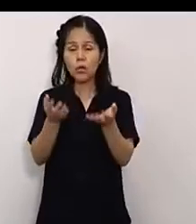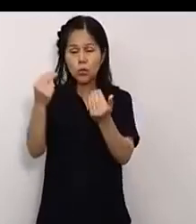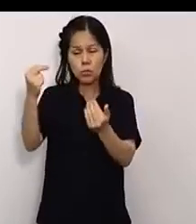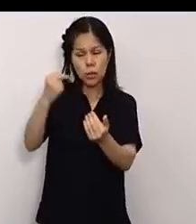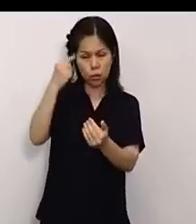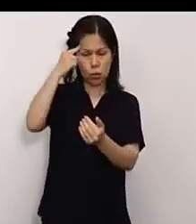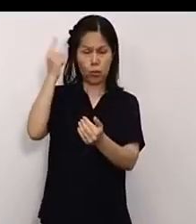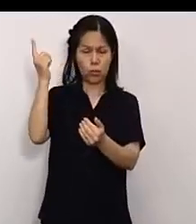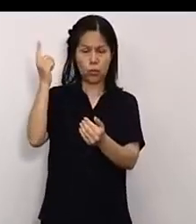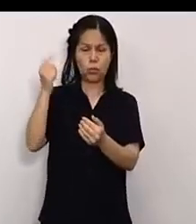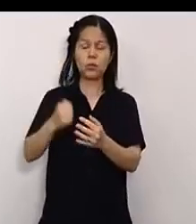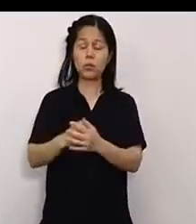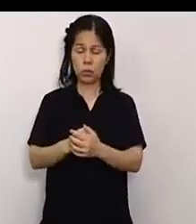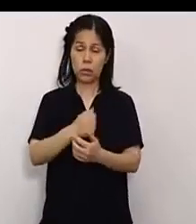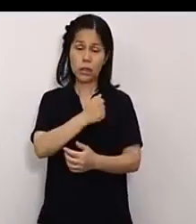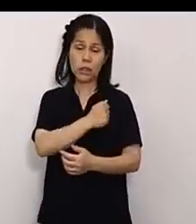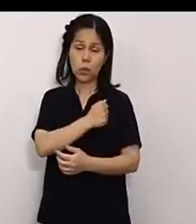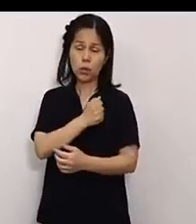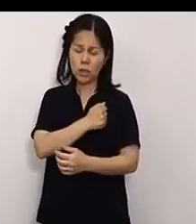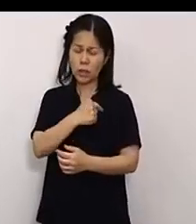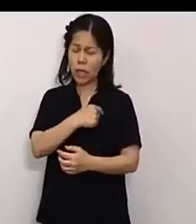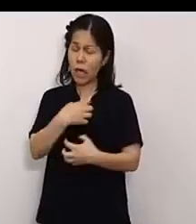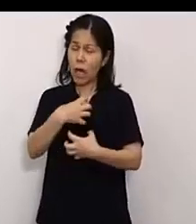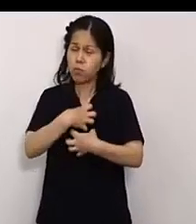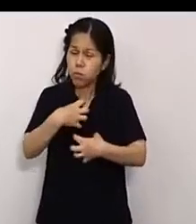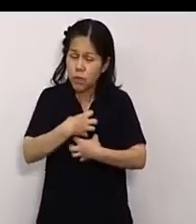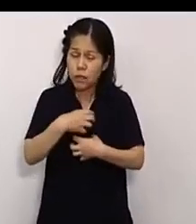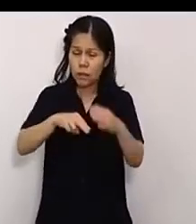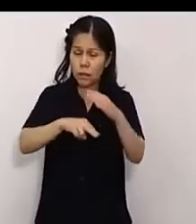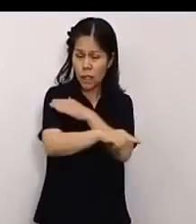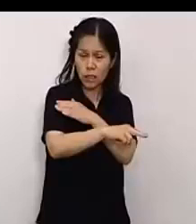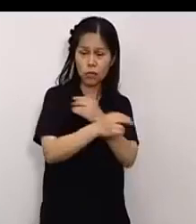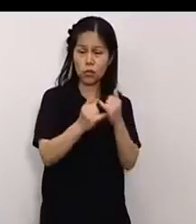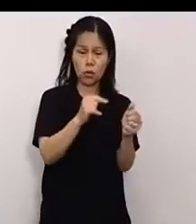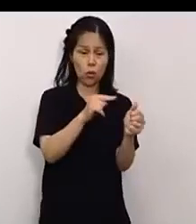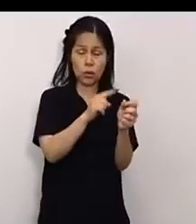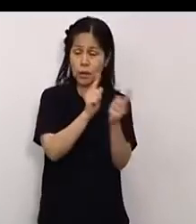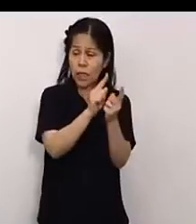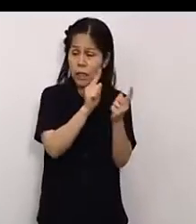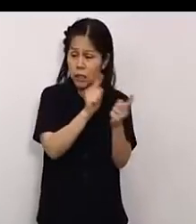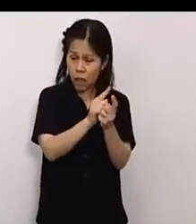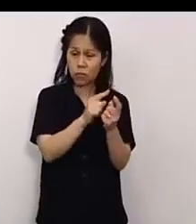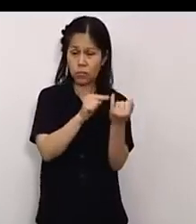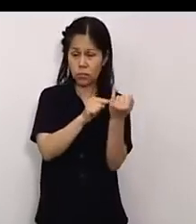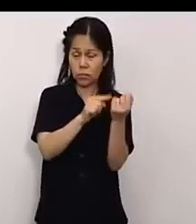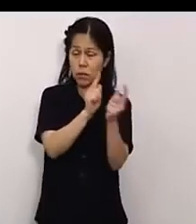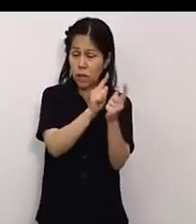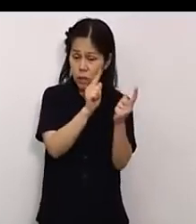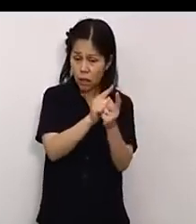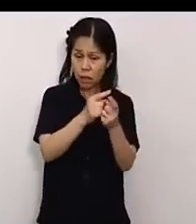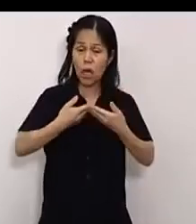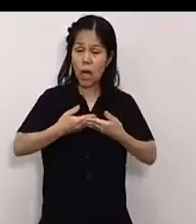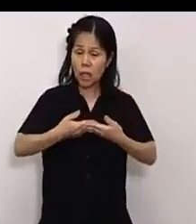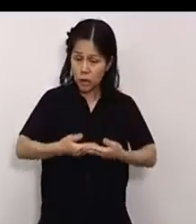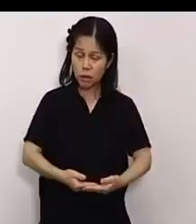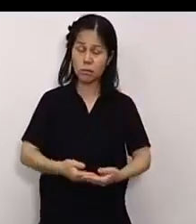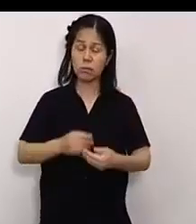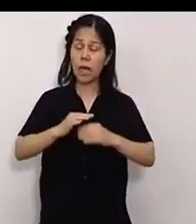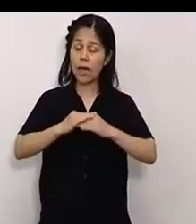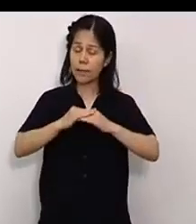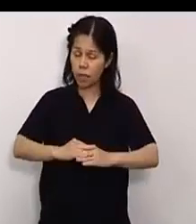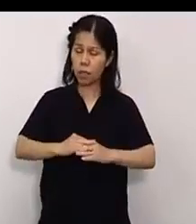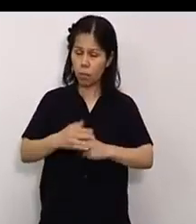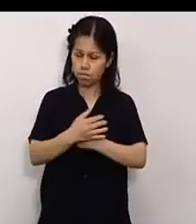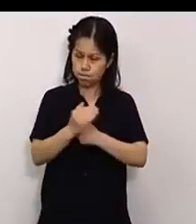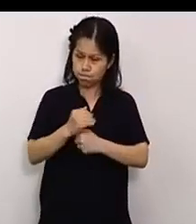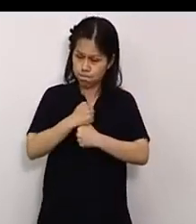思うんですね。命の危険があって逃げざるを得ない住民票を移せないという人たちの安心安全をぜひ守ってもらいた